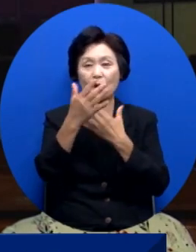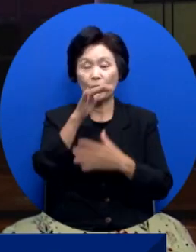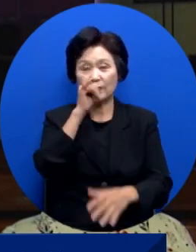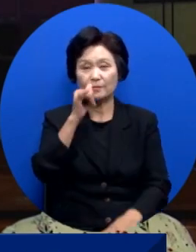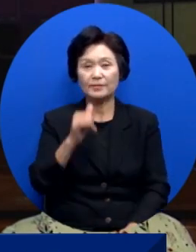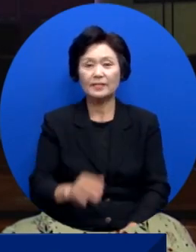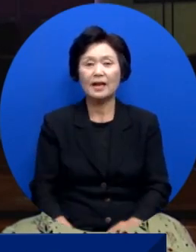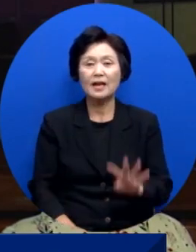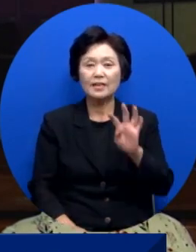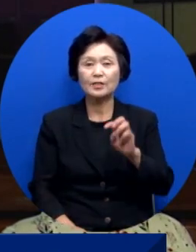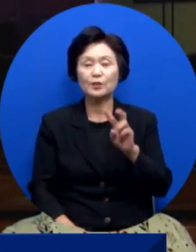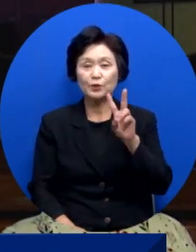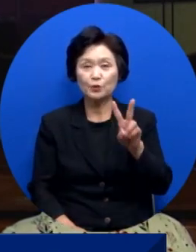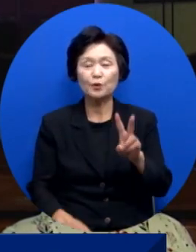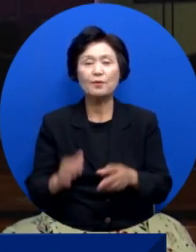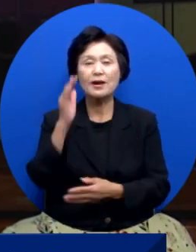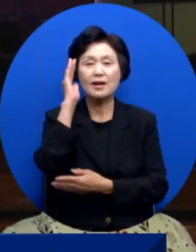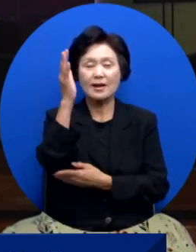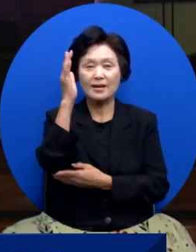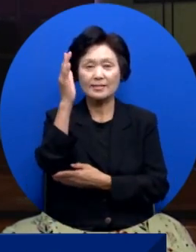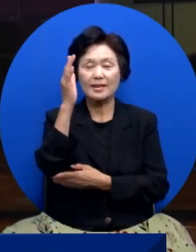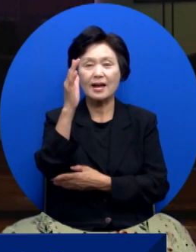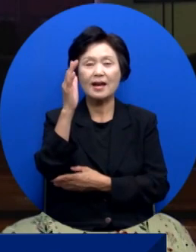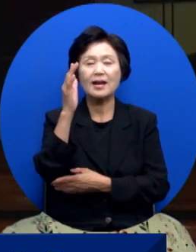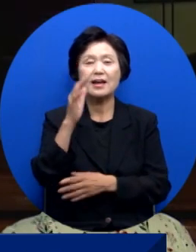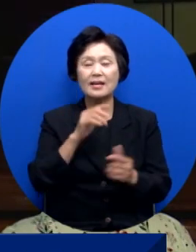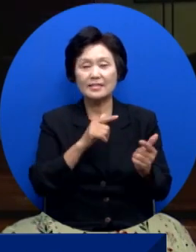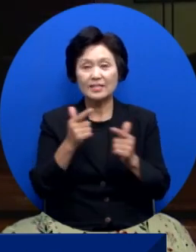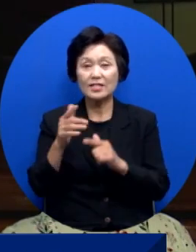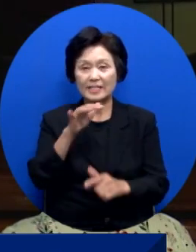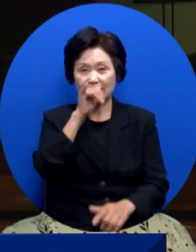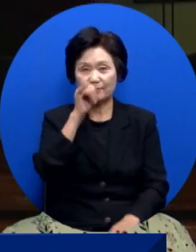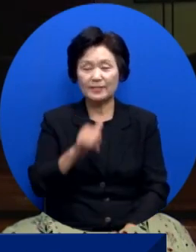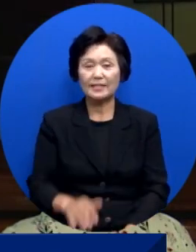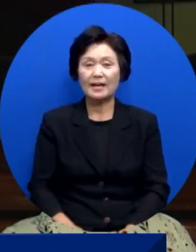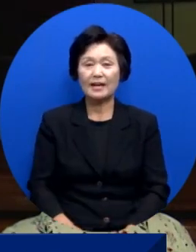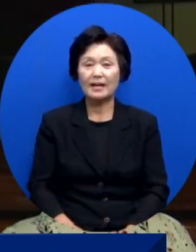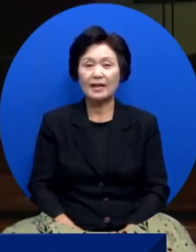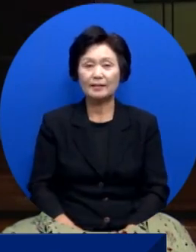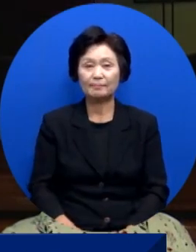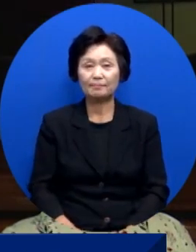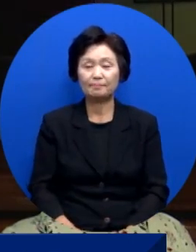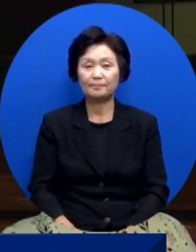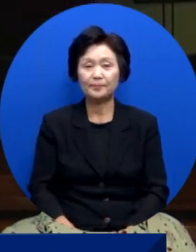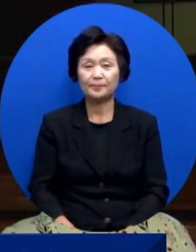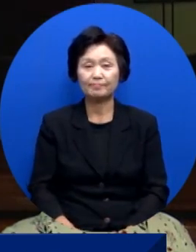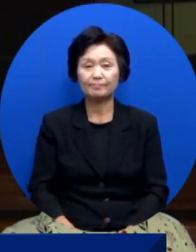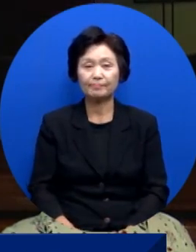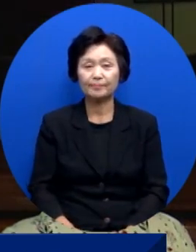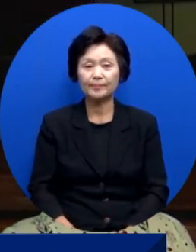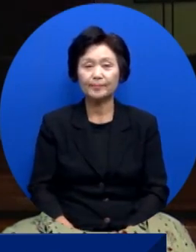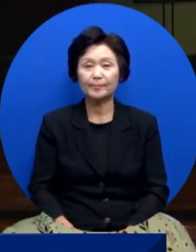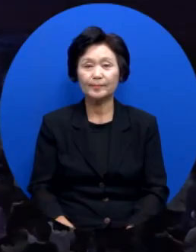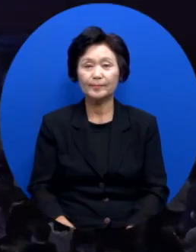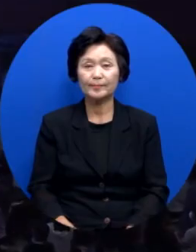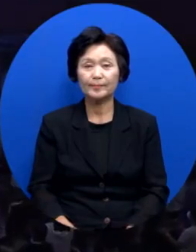강의에 나섰습니다. 부산에서 3일간 진행되는 캠프 현장, 박주은 기자가 취재했습니다.